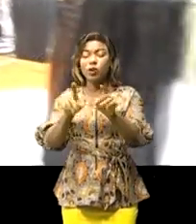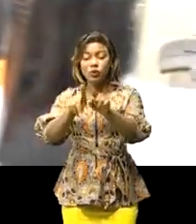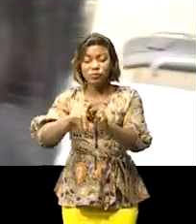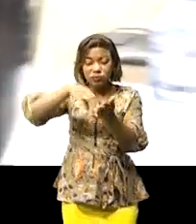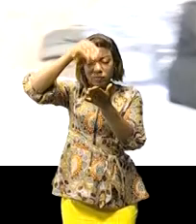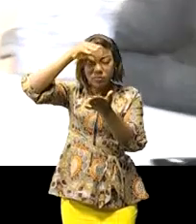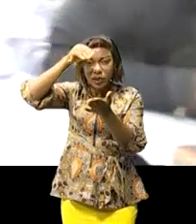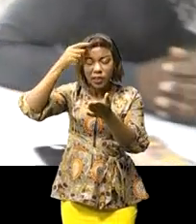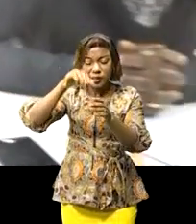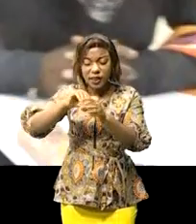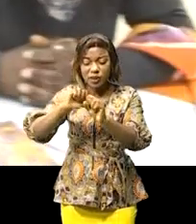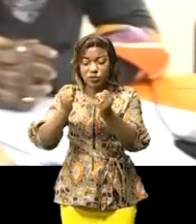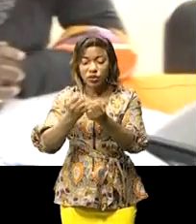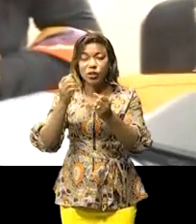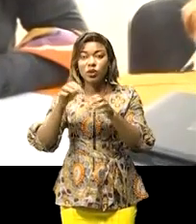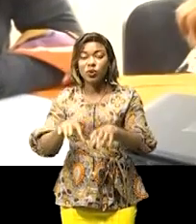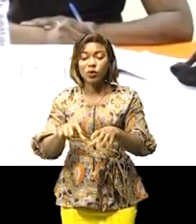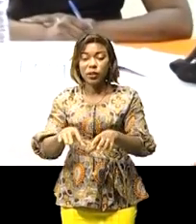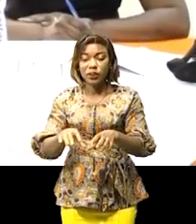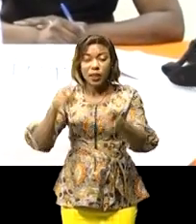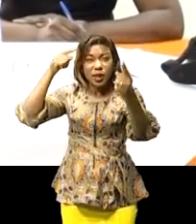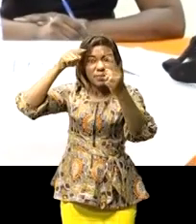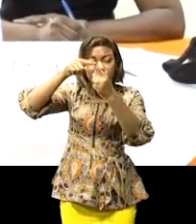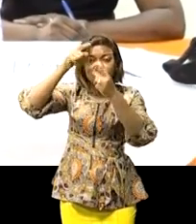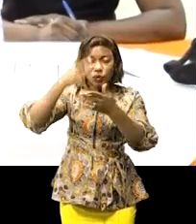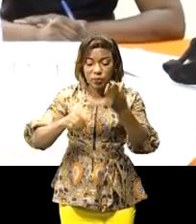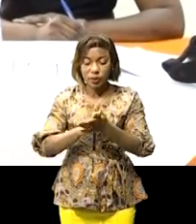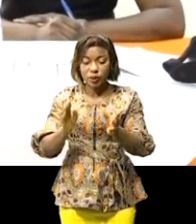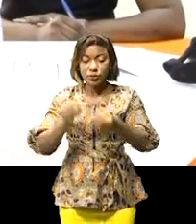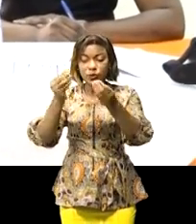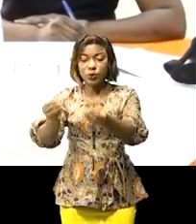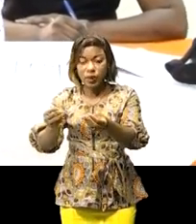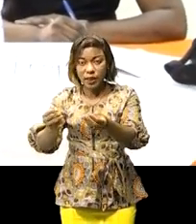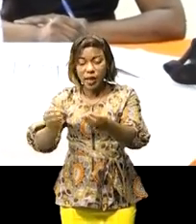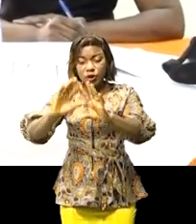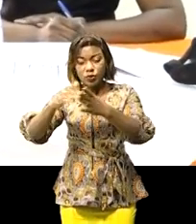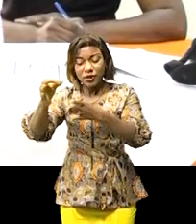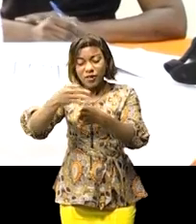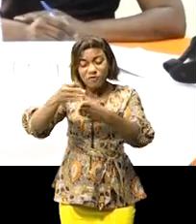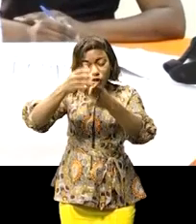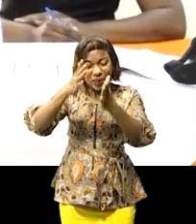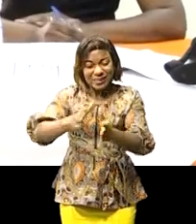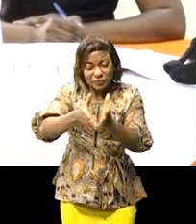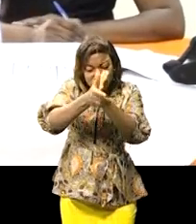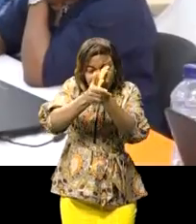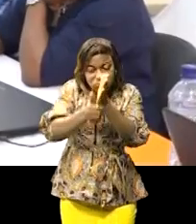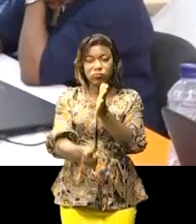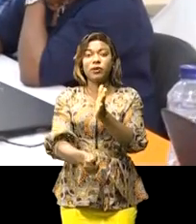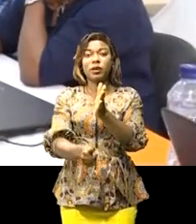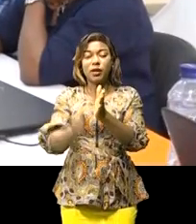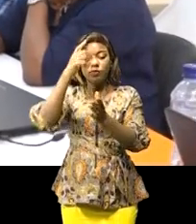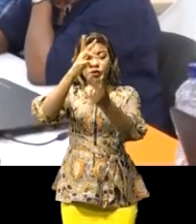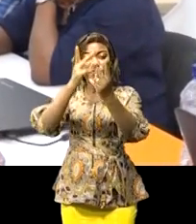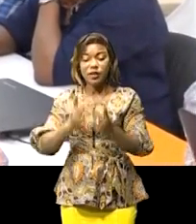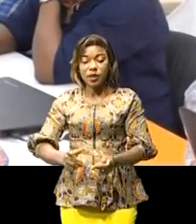appréhendée dans la société congolaise. Dans le but de mettre sur pied des poules de formateurs en clarification de valeurs